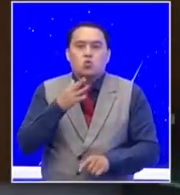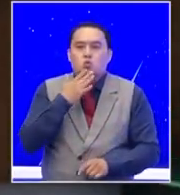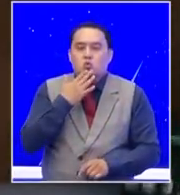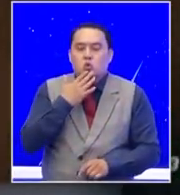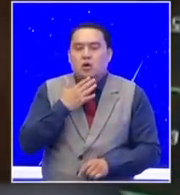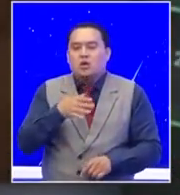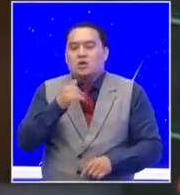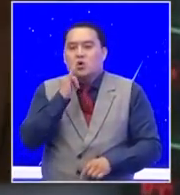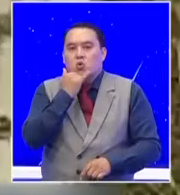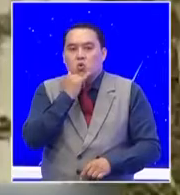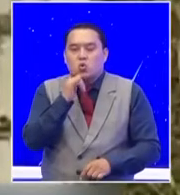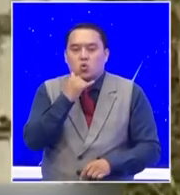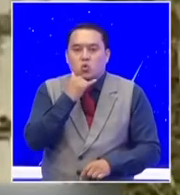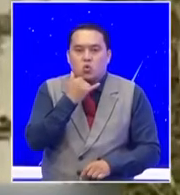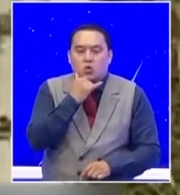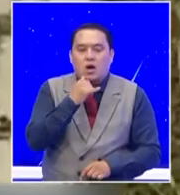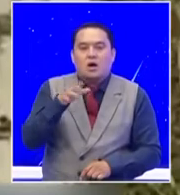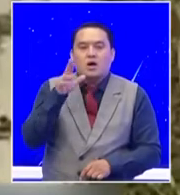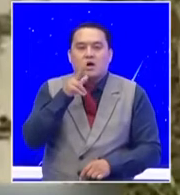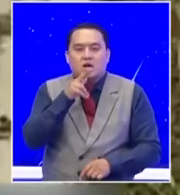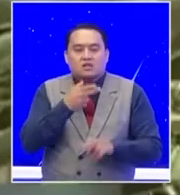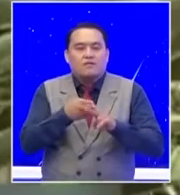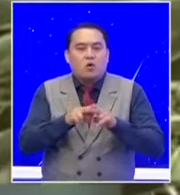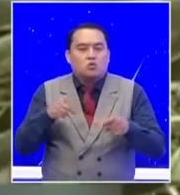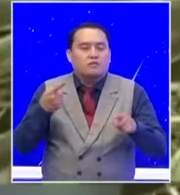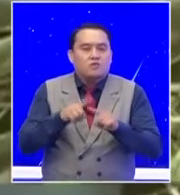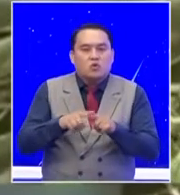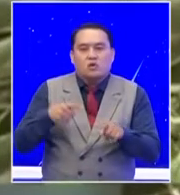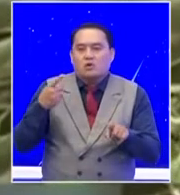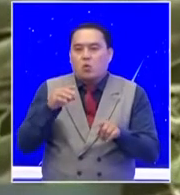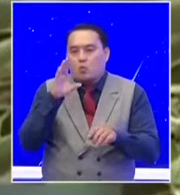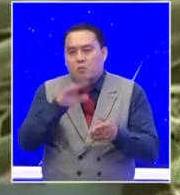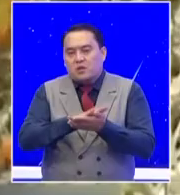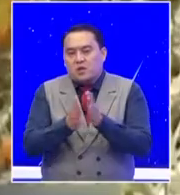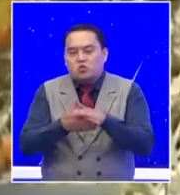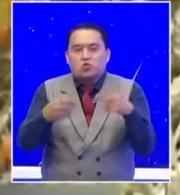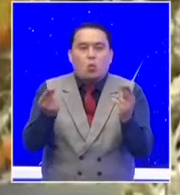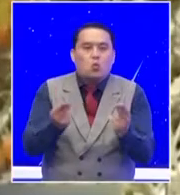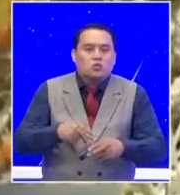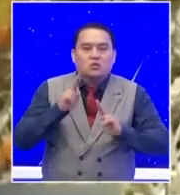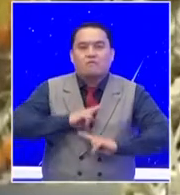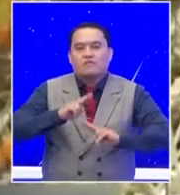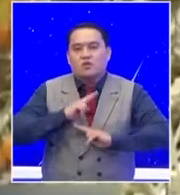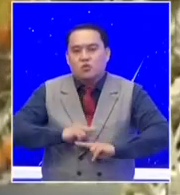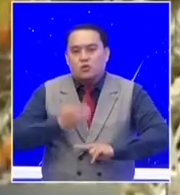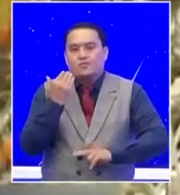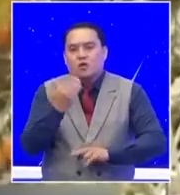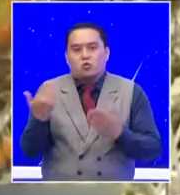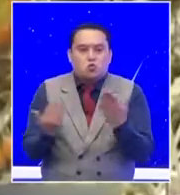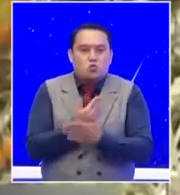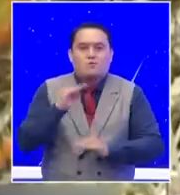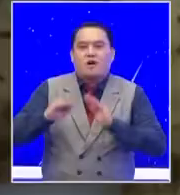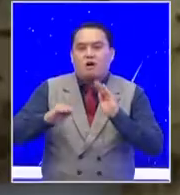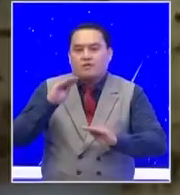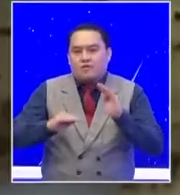Южнокорейский фонд коммерциализации и обмена сельскохозяйственными технологиями уже подписали договор о сотрудничестве. Новая